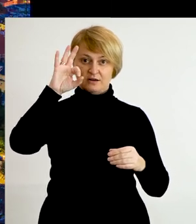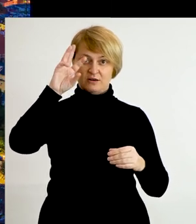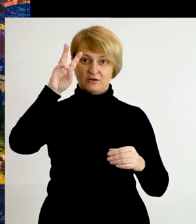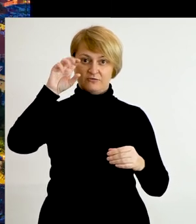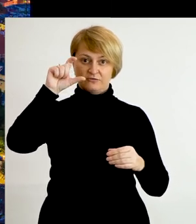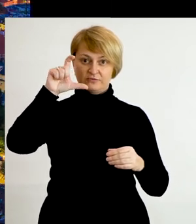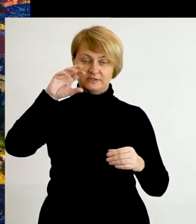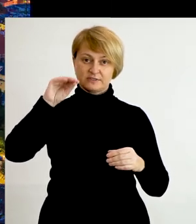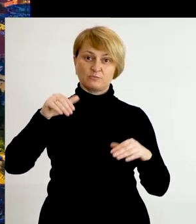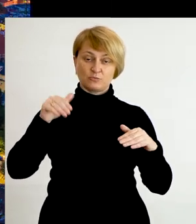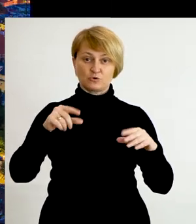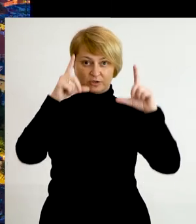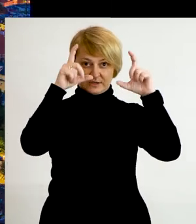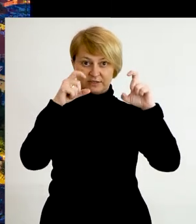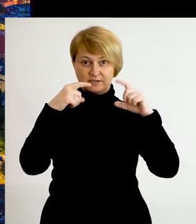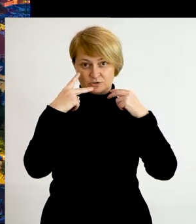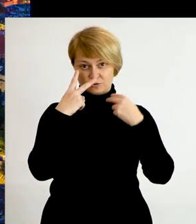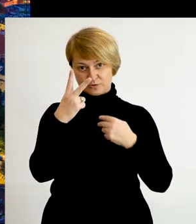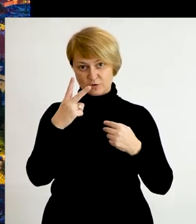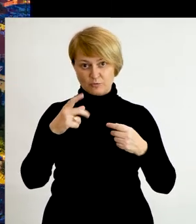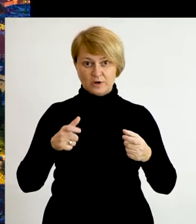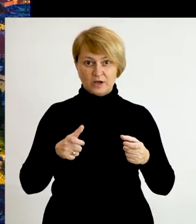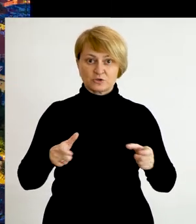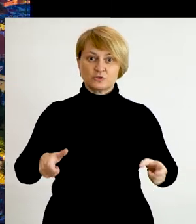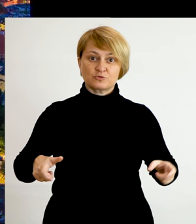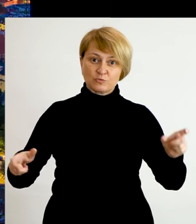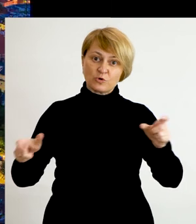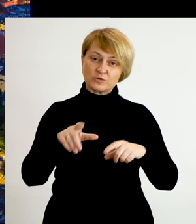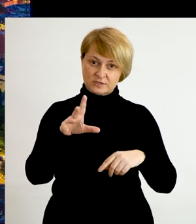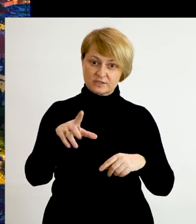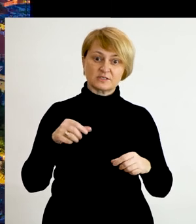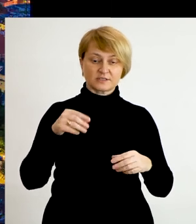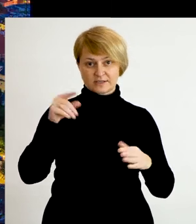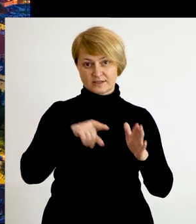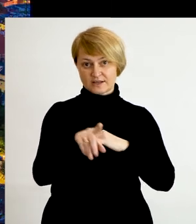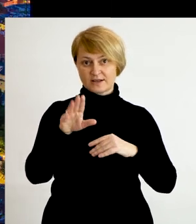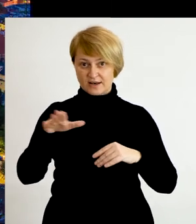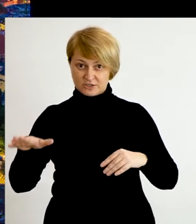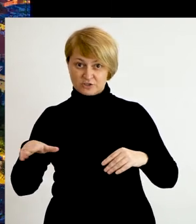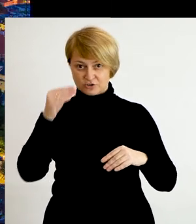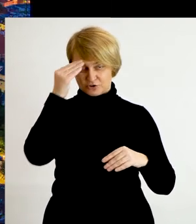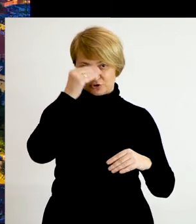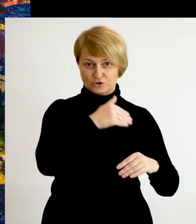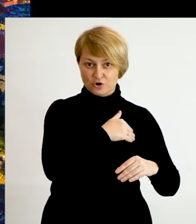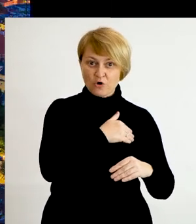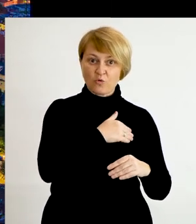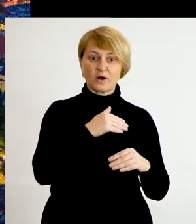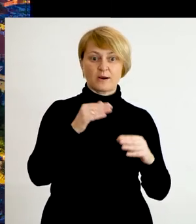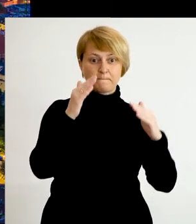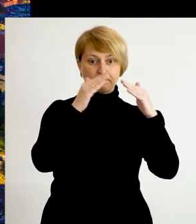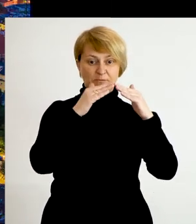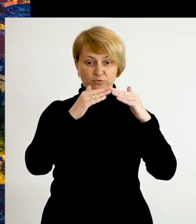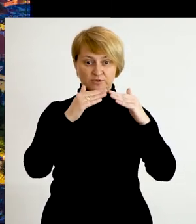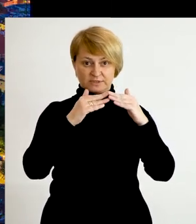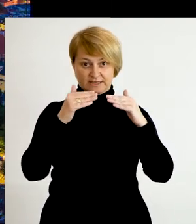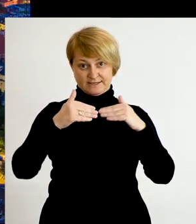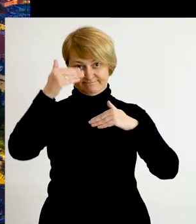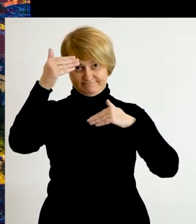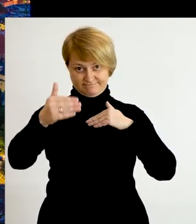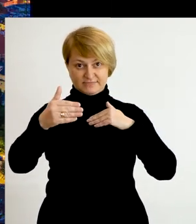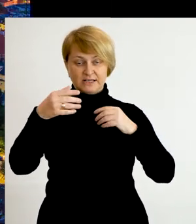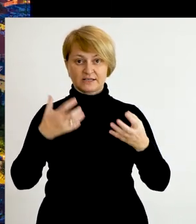w Mielowicach. Możecie Państwo na zdjęciu zobaczyć boisko, jakie mają do dyspozycji uczniowie tej szkoły. za budynkiem szkoły. Chcemy to